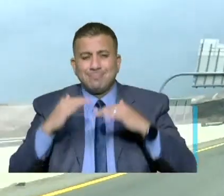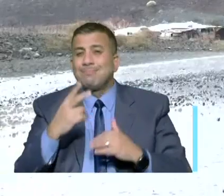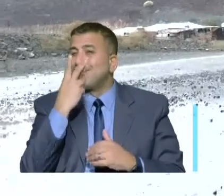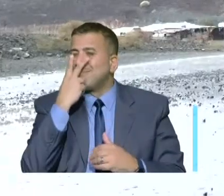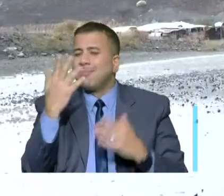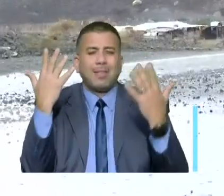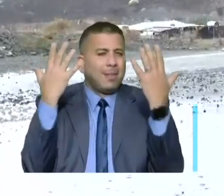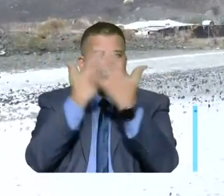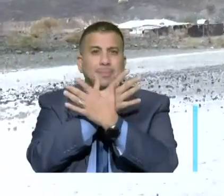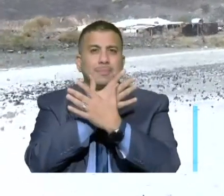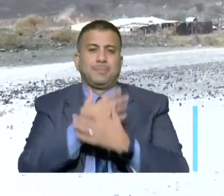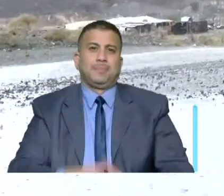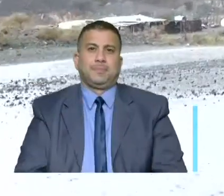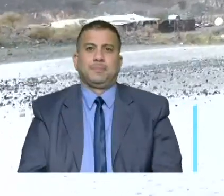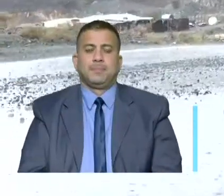الرؤيه